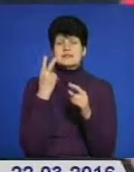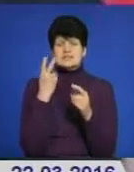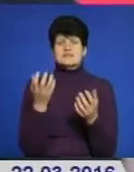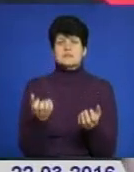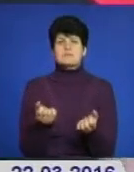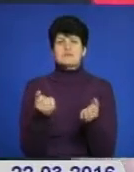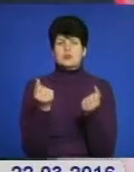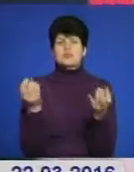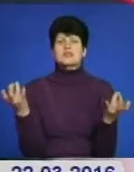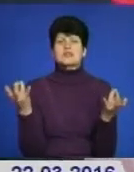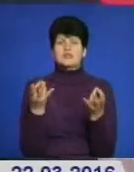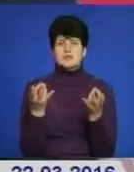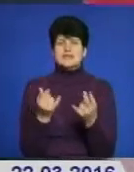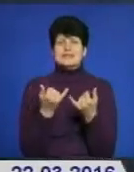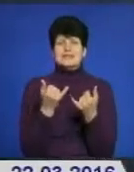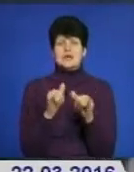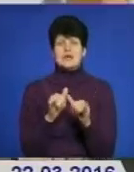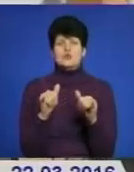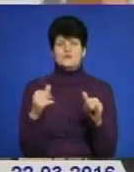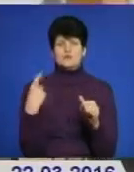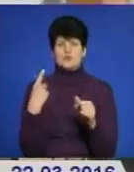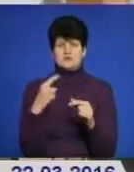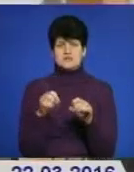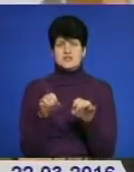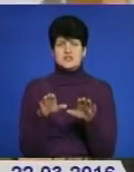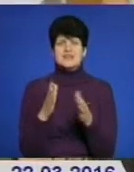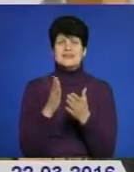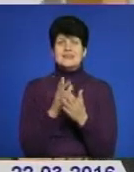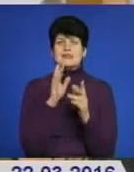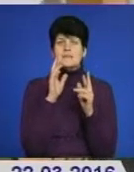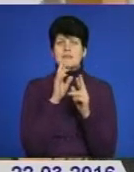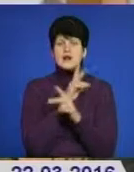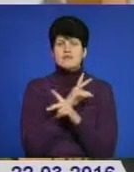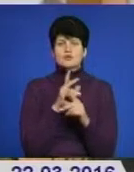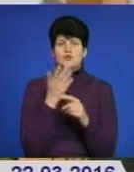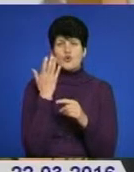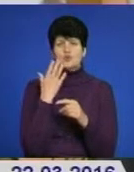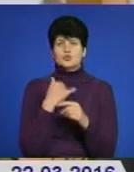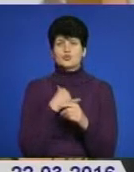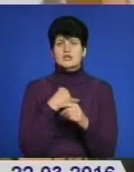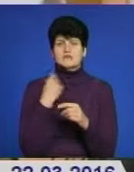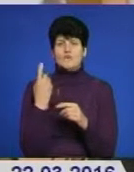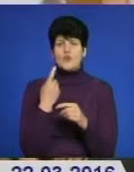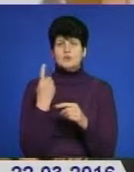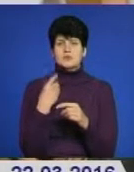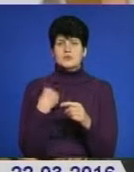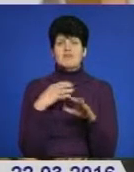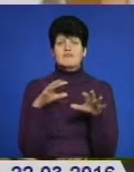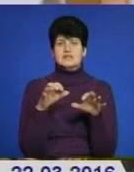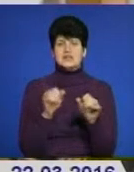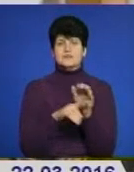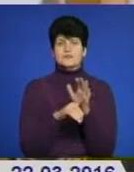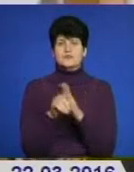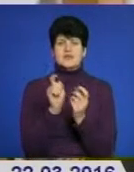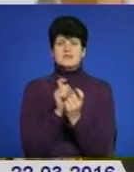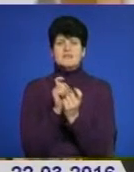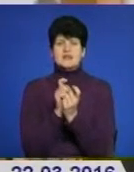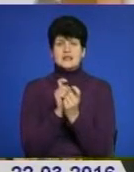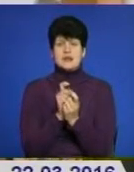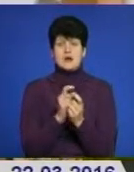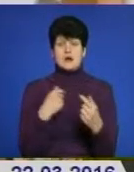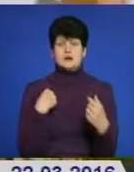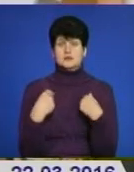підтримує необхідні для розвитку краю рішення. Є неправильними, коли в нас в області ми, влада, починаємо сваритися, а